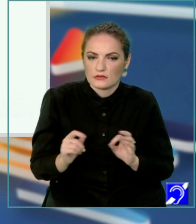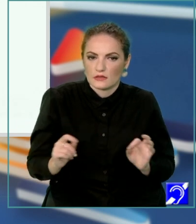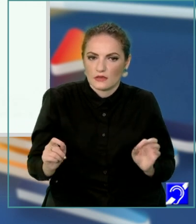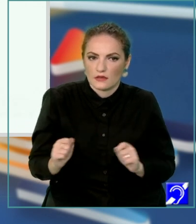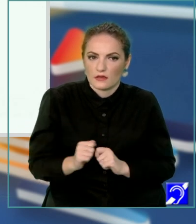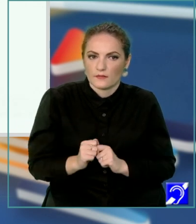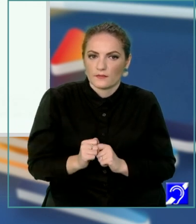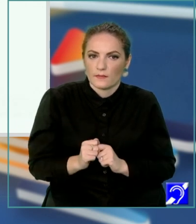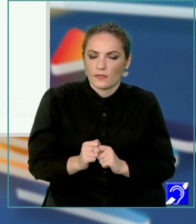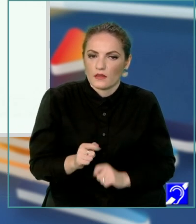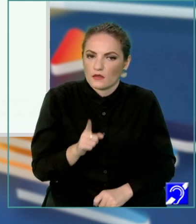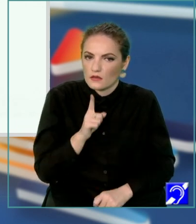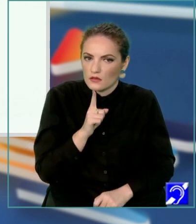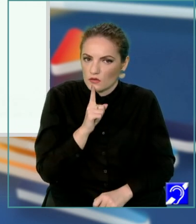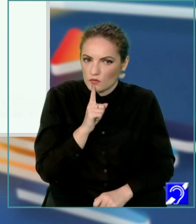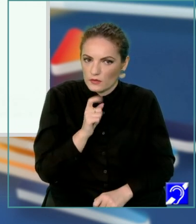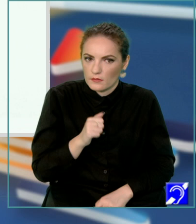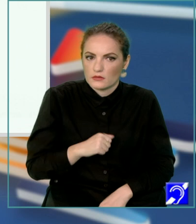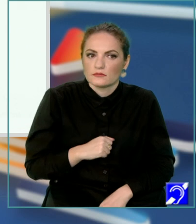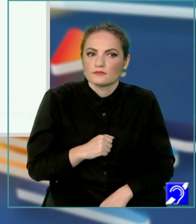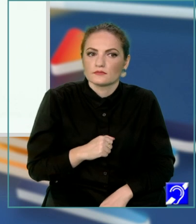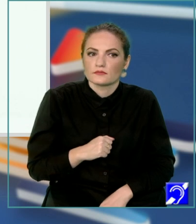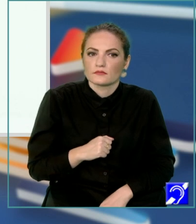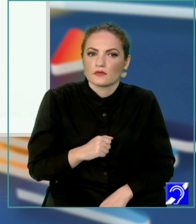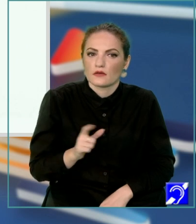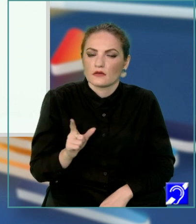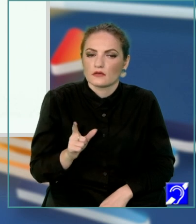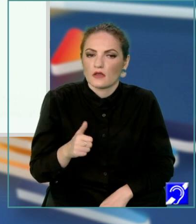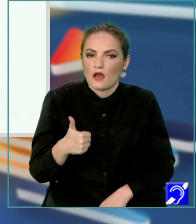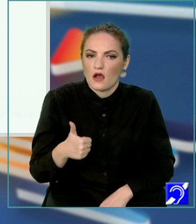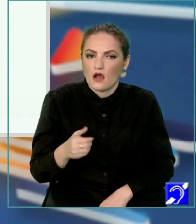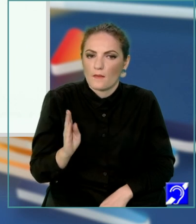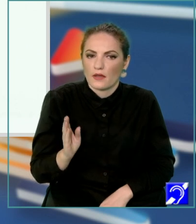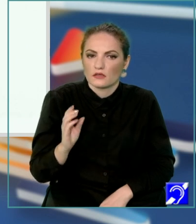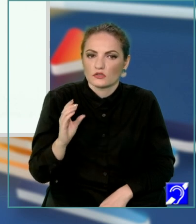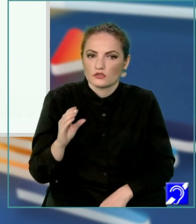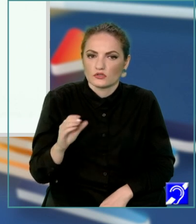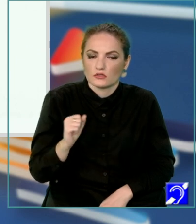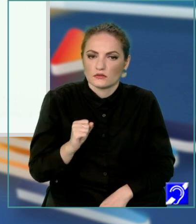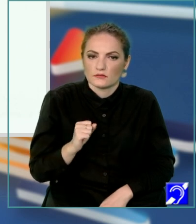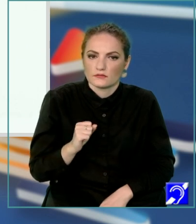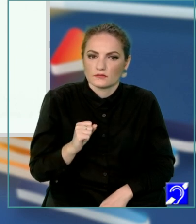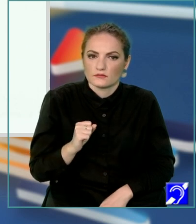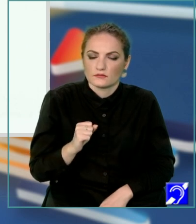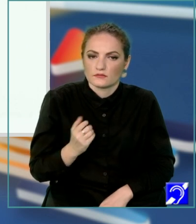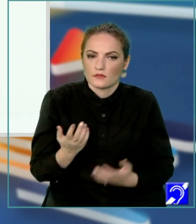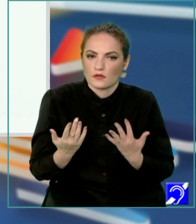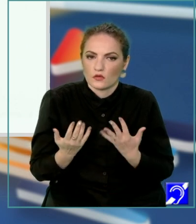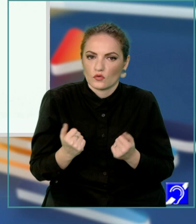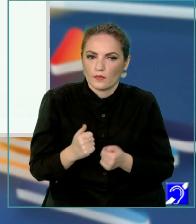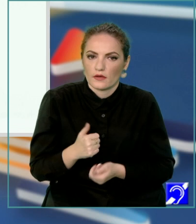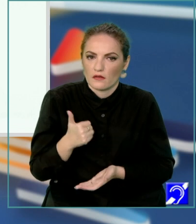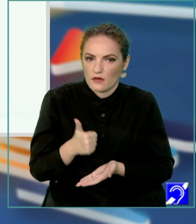dimensiunile paralelipipedului cu litere mici a b c sunt Evident numere reale